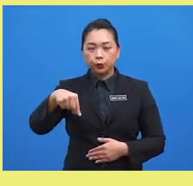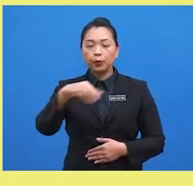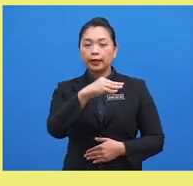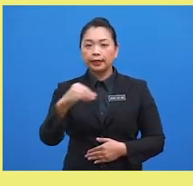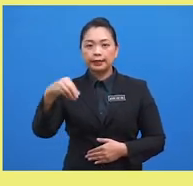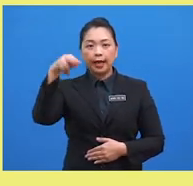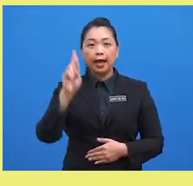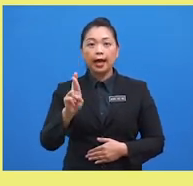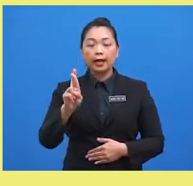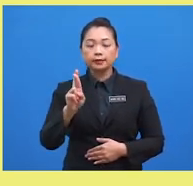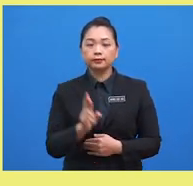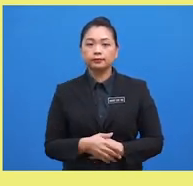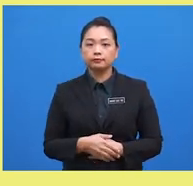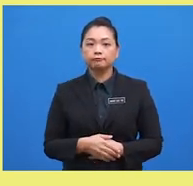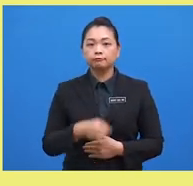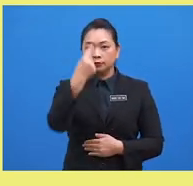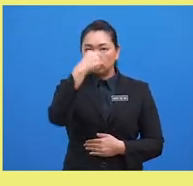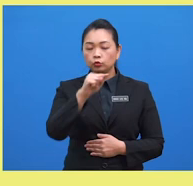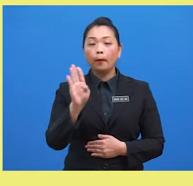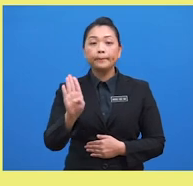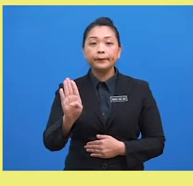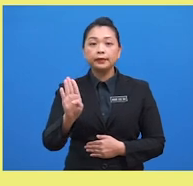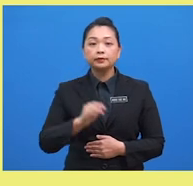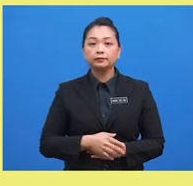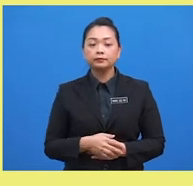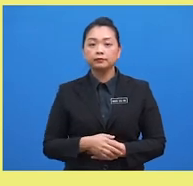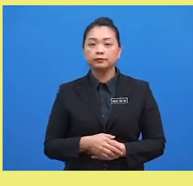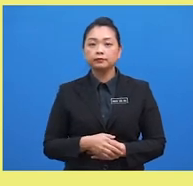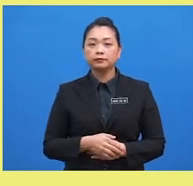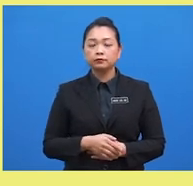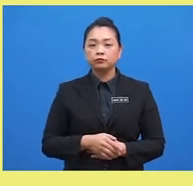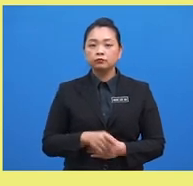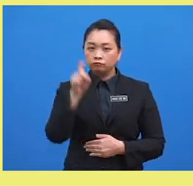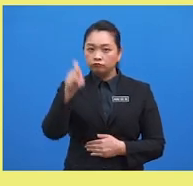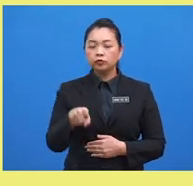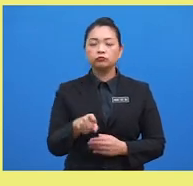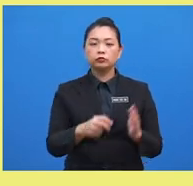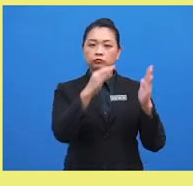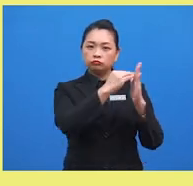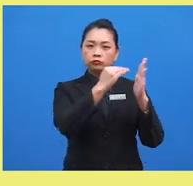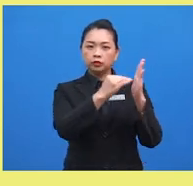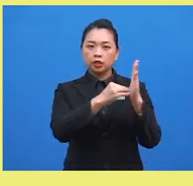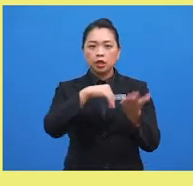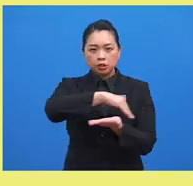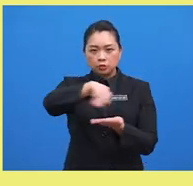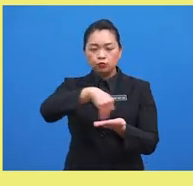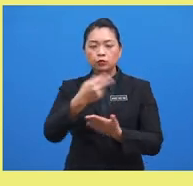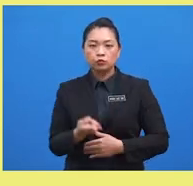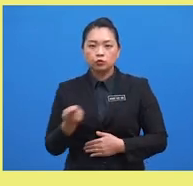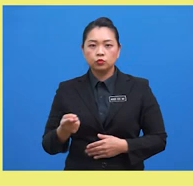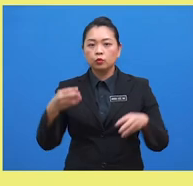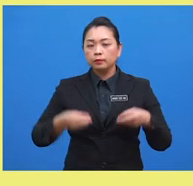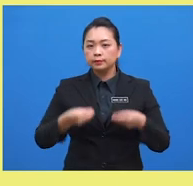dan set R. Dan untuk bahagian B pula, kamu semua perlu menyeneraikan